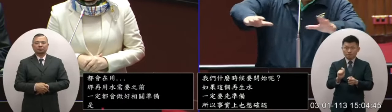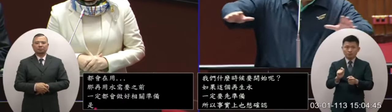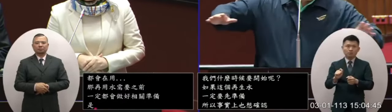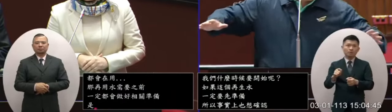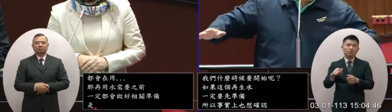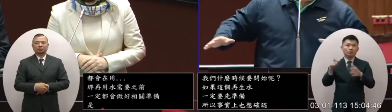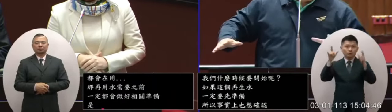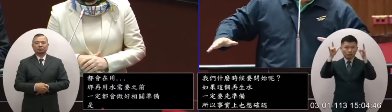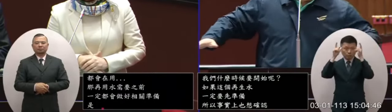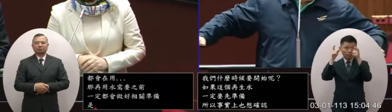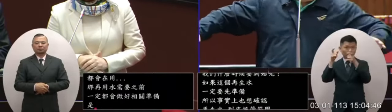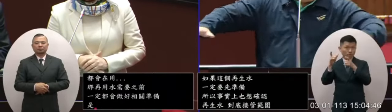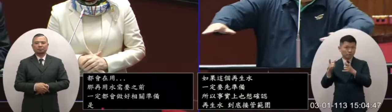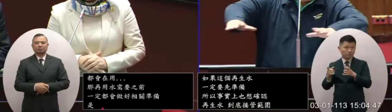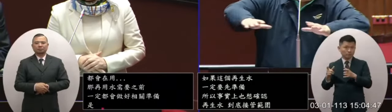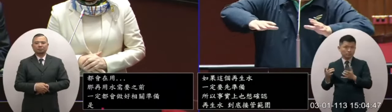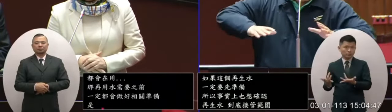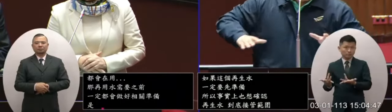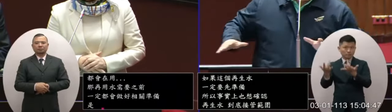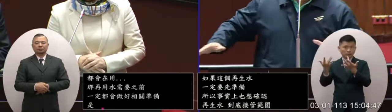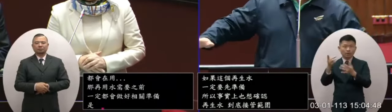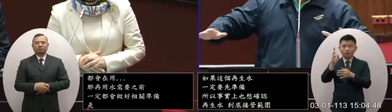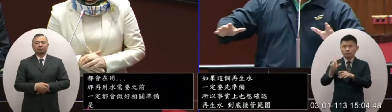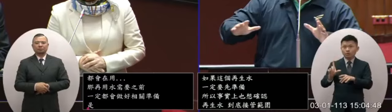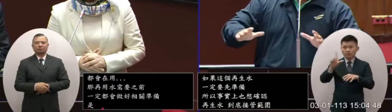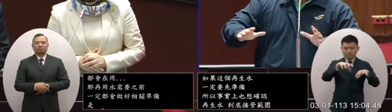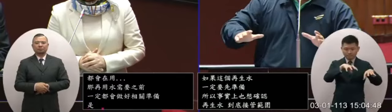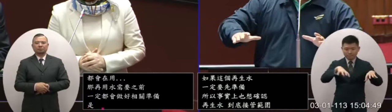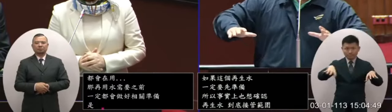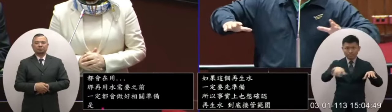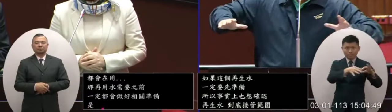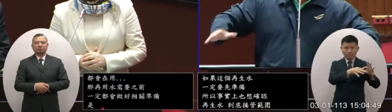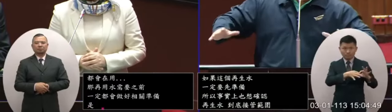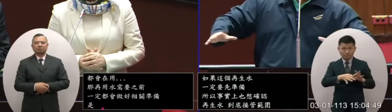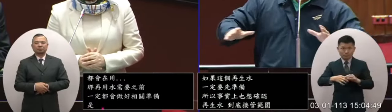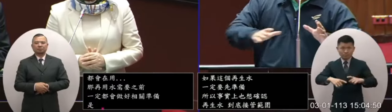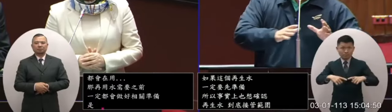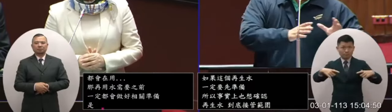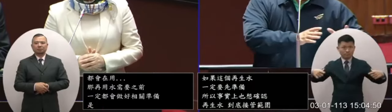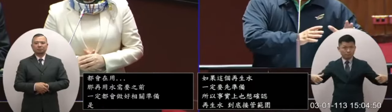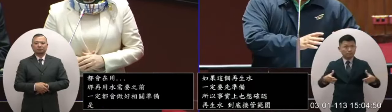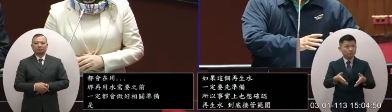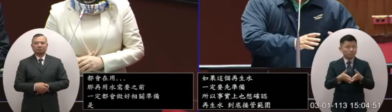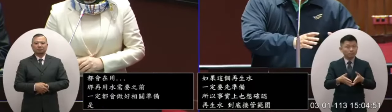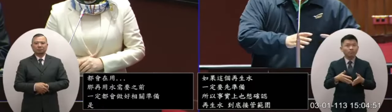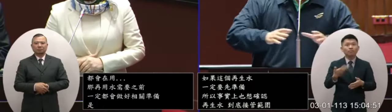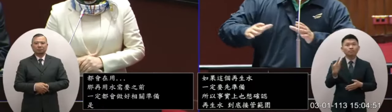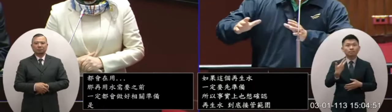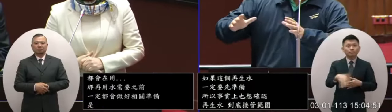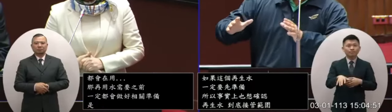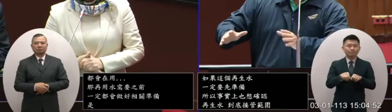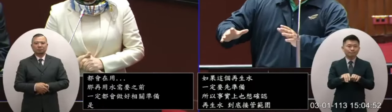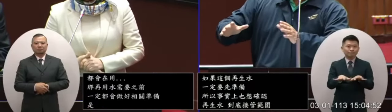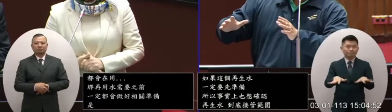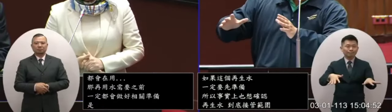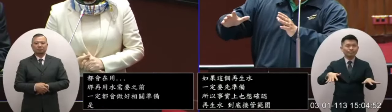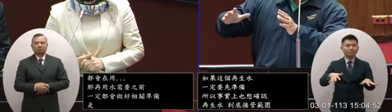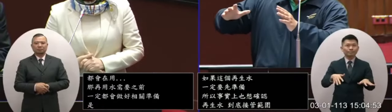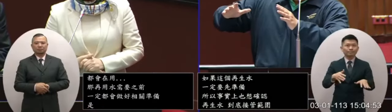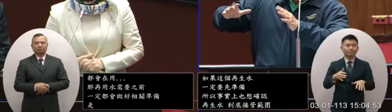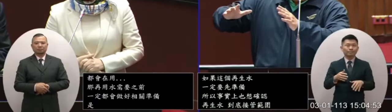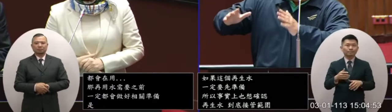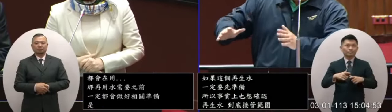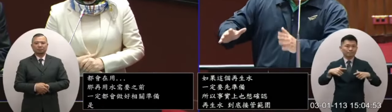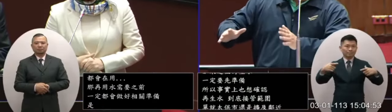上这邻近的乡镇，都把它纳为再生水的一个范围。当然扩大我们水源的基础。那我想未来对